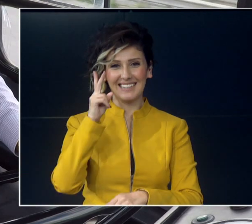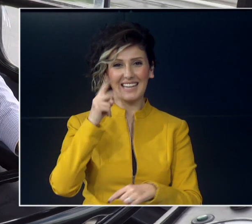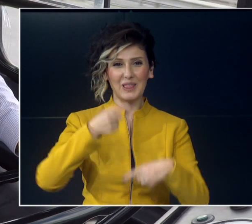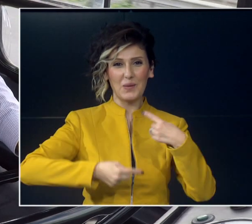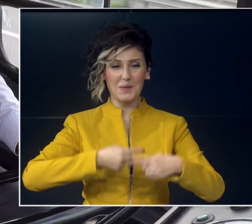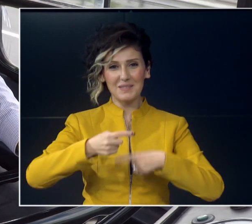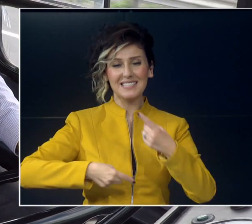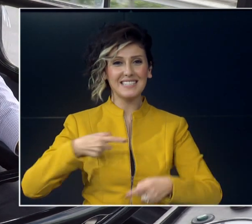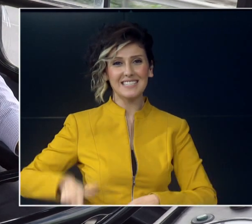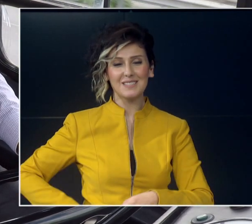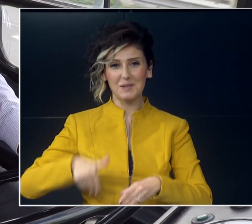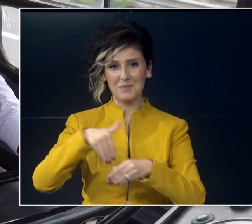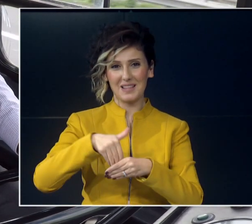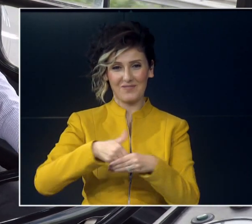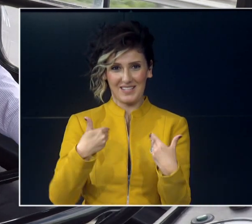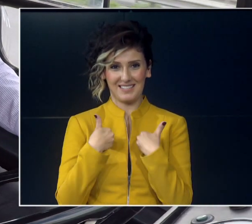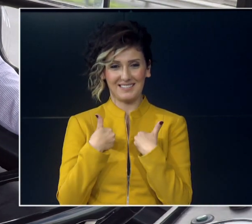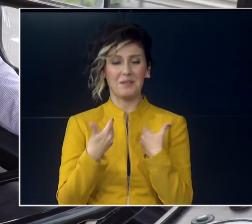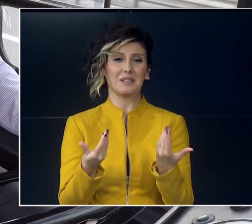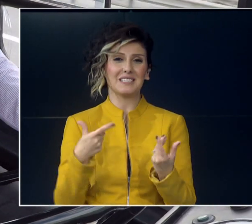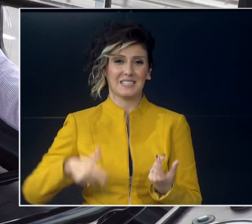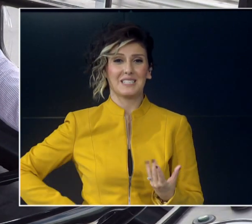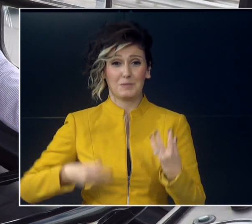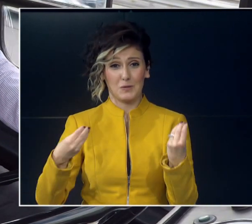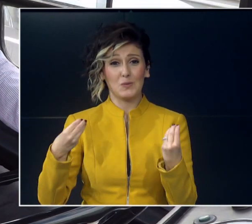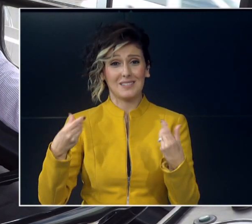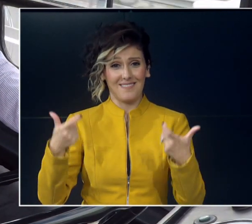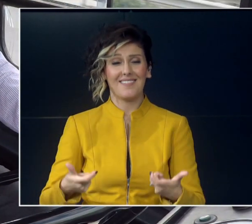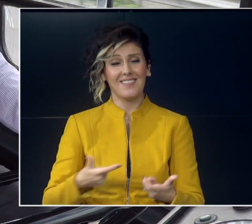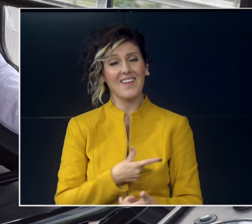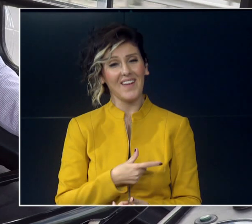dönemdir İzmir'den milletvekiliyim. İzmir güzel ya. Evet.